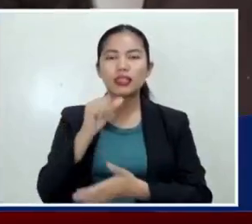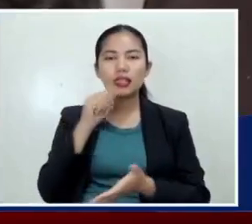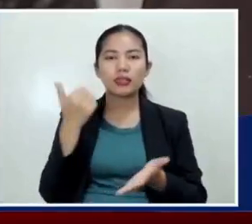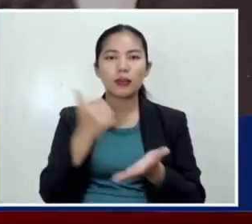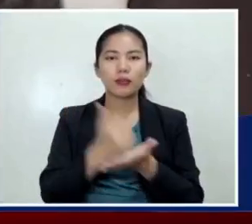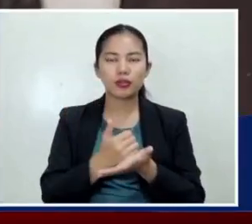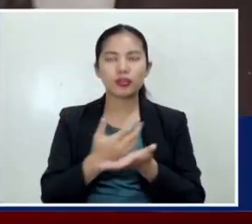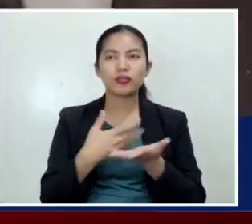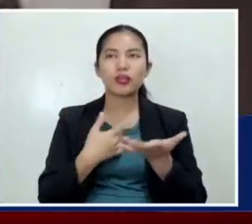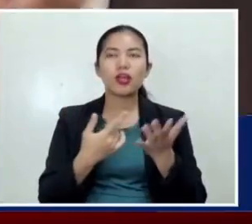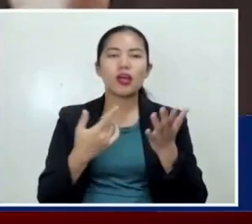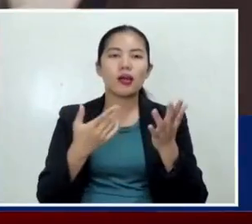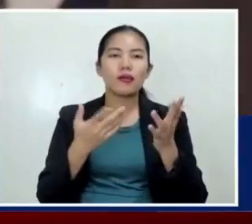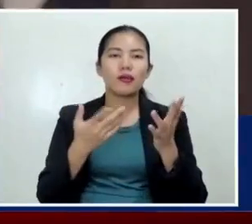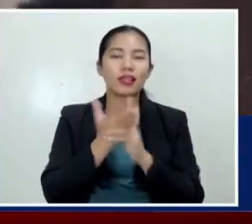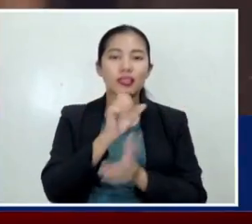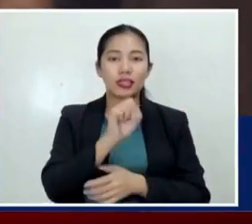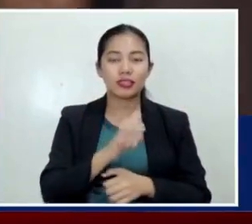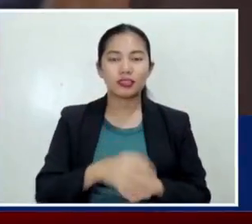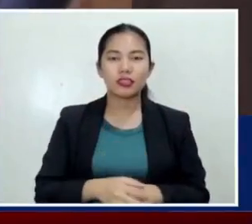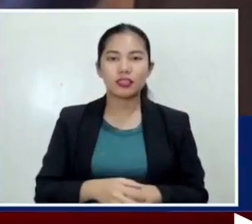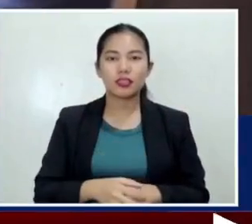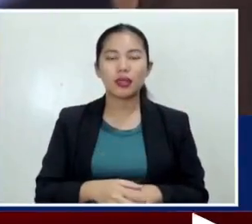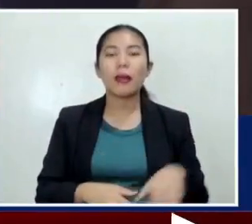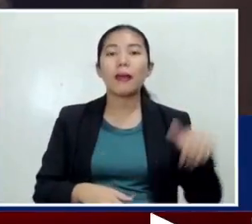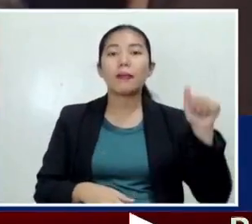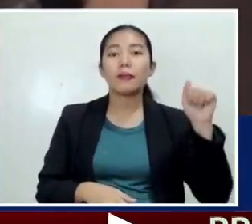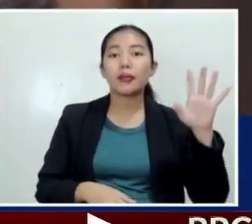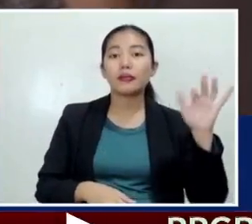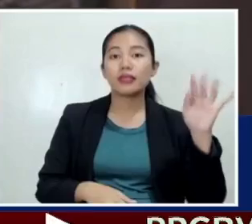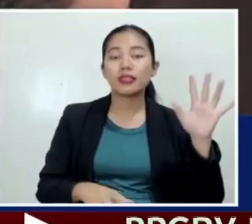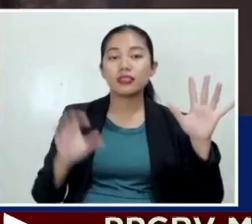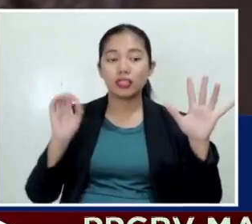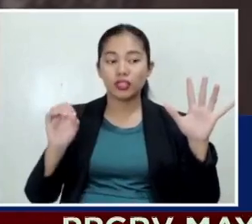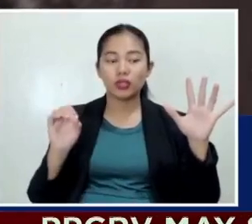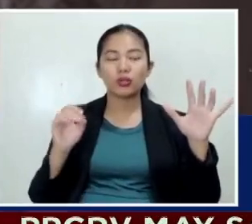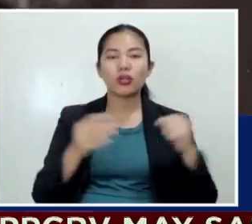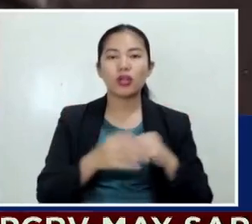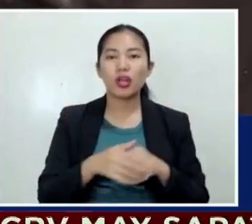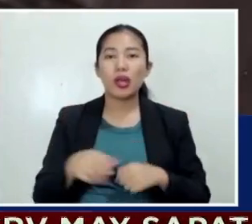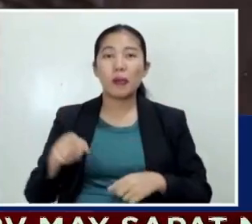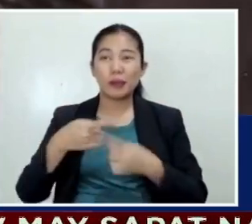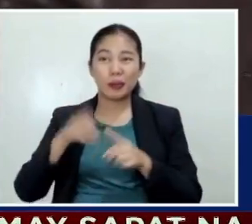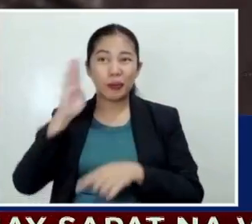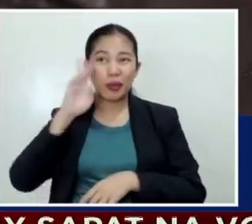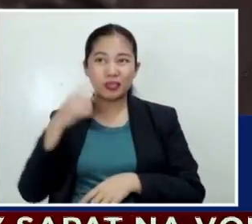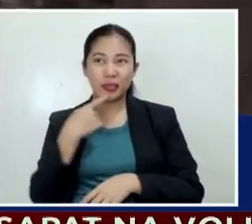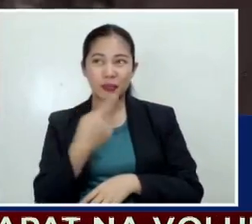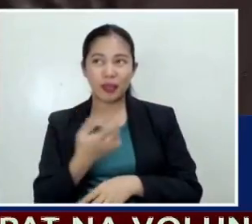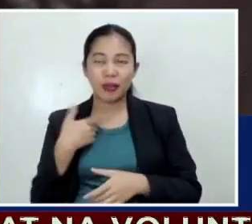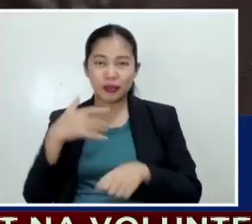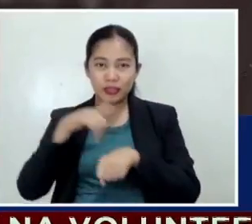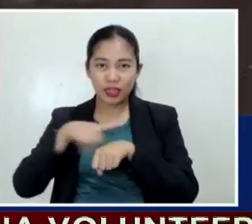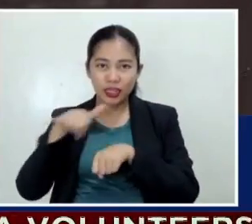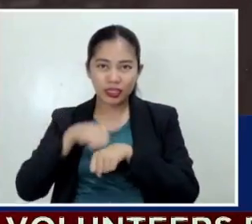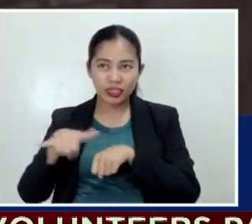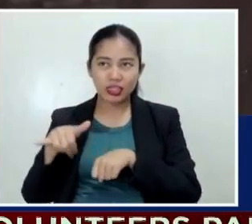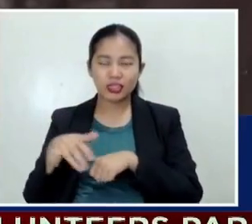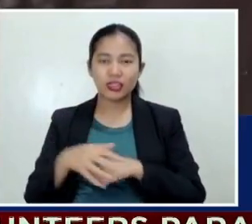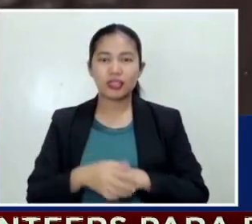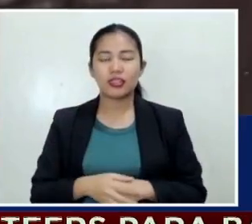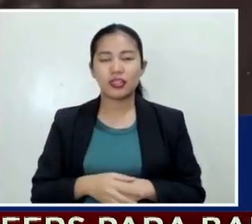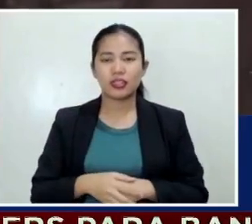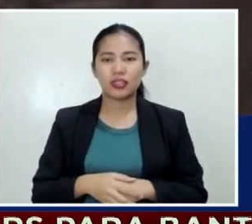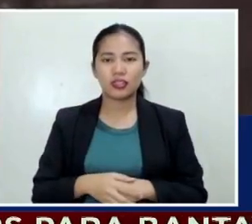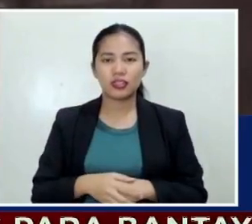Unanimous ang desisyon, 15-0. Ang narrative niya, dinaya pa din siya. So parang wala nang redemption.